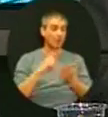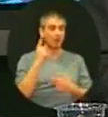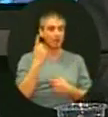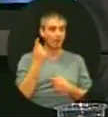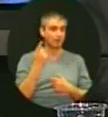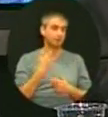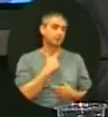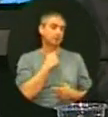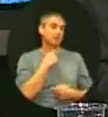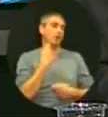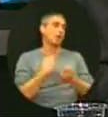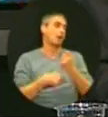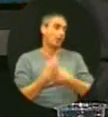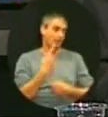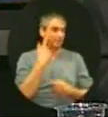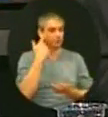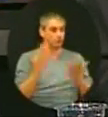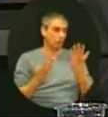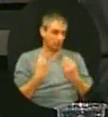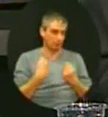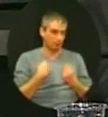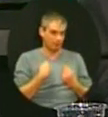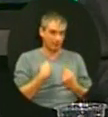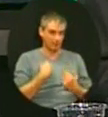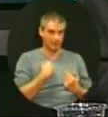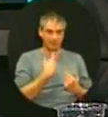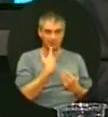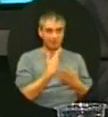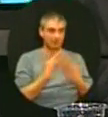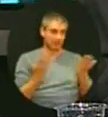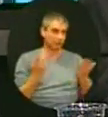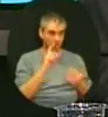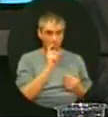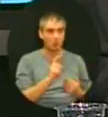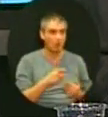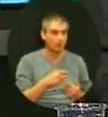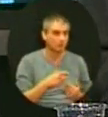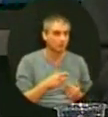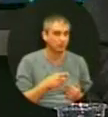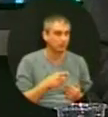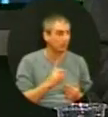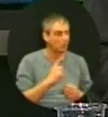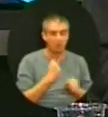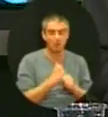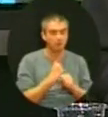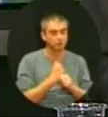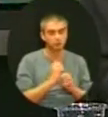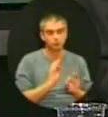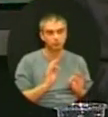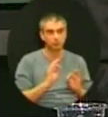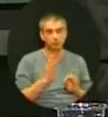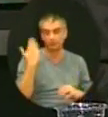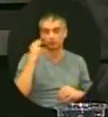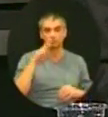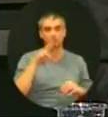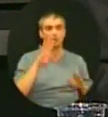כללית, מאילוצים כלכליים ושיקולים שתכף אני גם אחשוף פה כנראה, לא עשו את הפעולה הזאת עוד